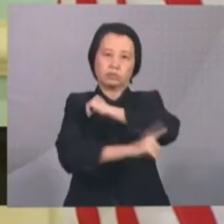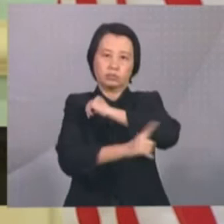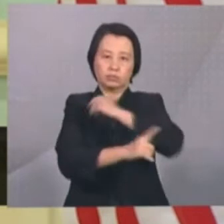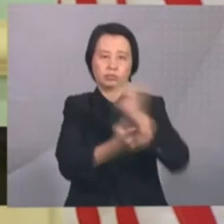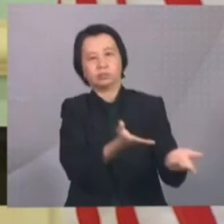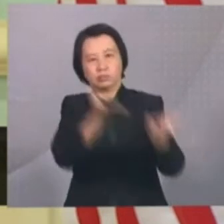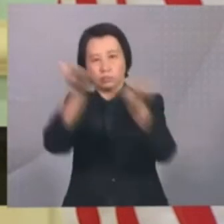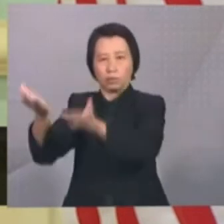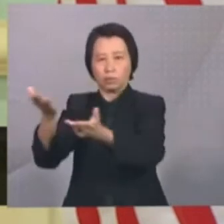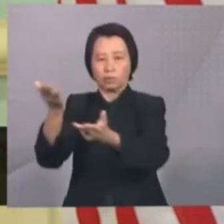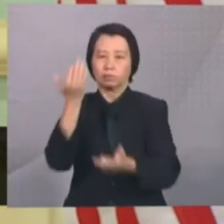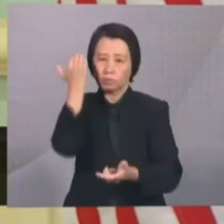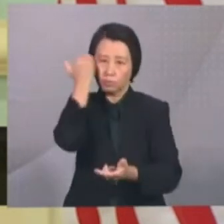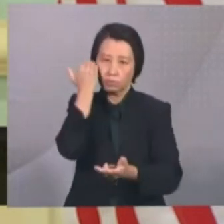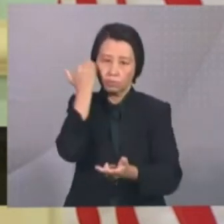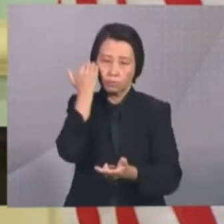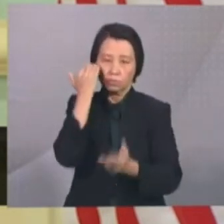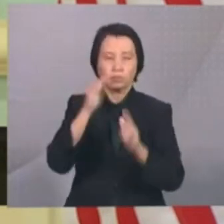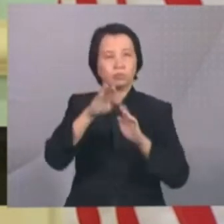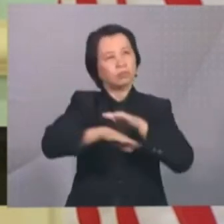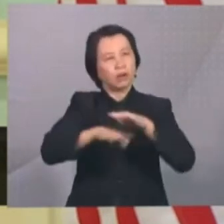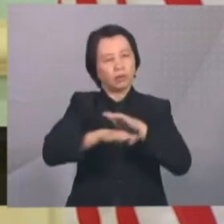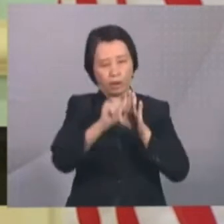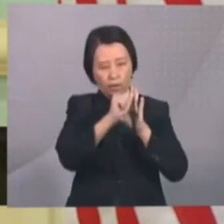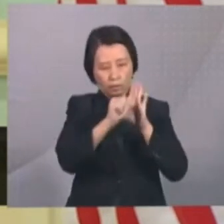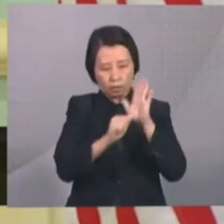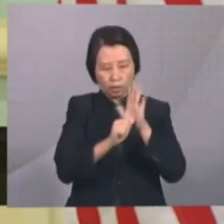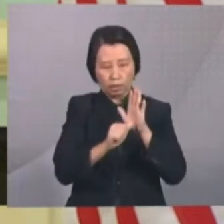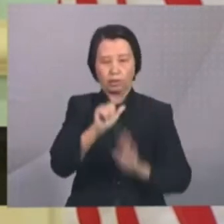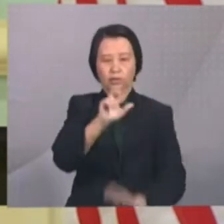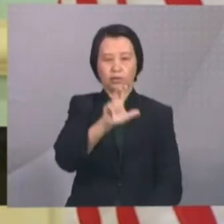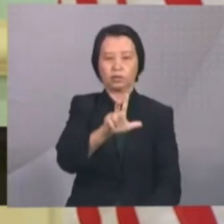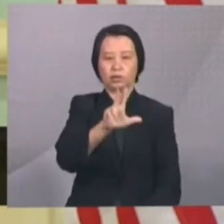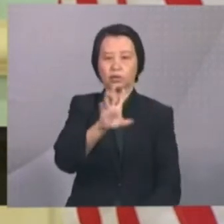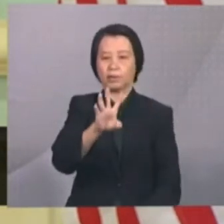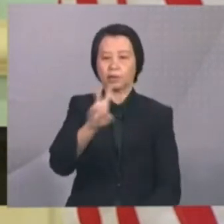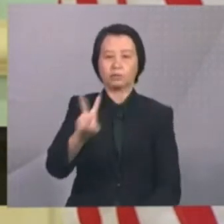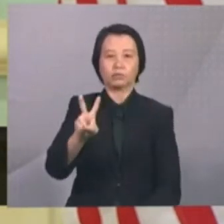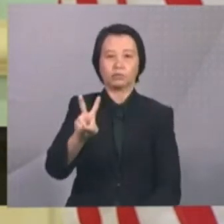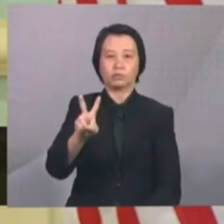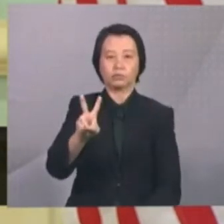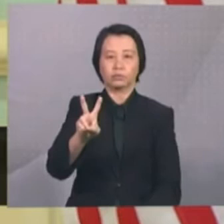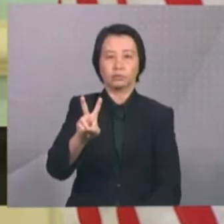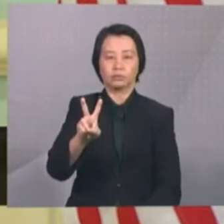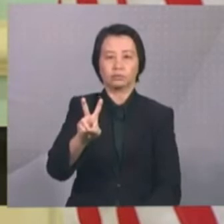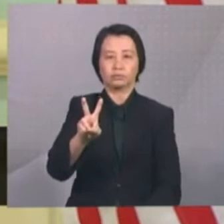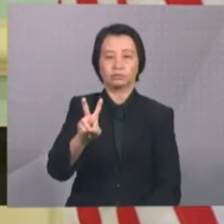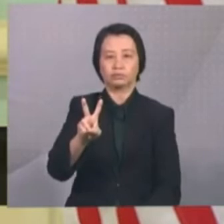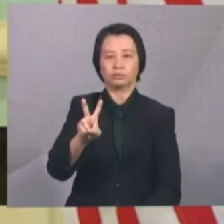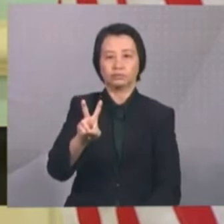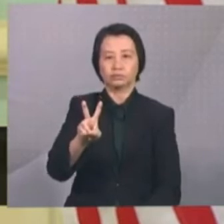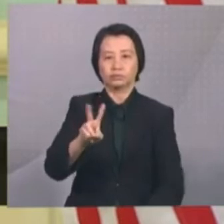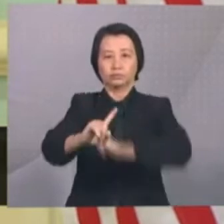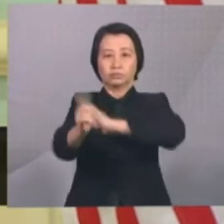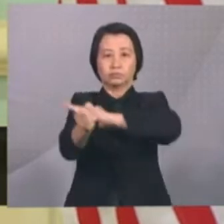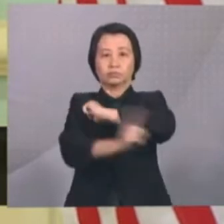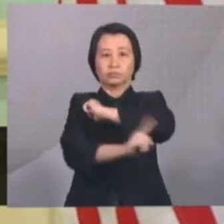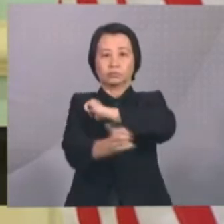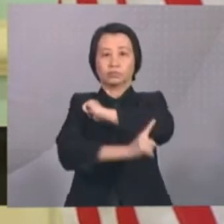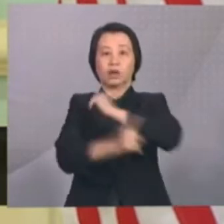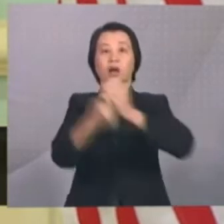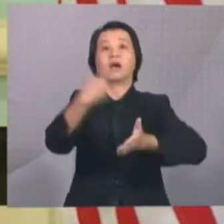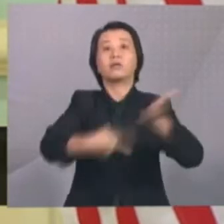di bawah akta 342 yang saya Sebutkan yaitu hukumannya